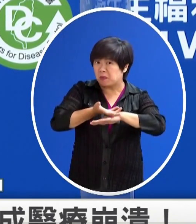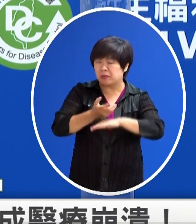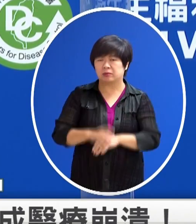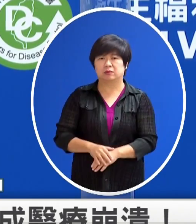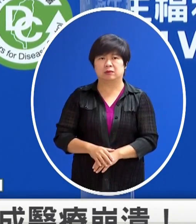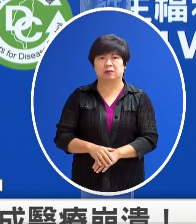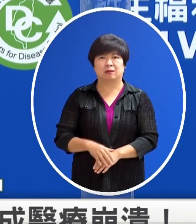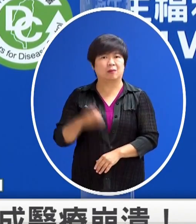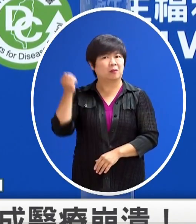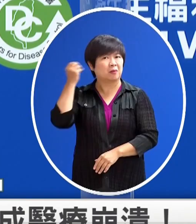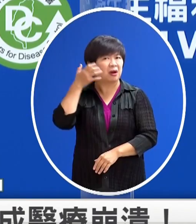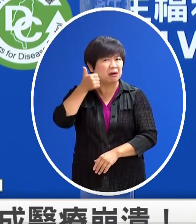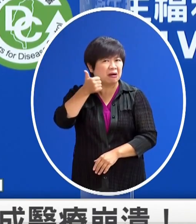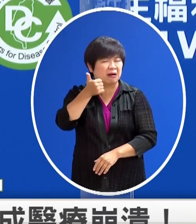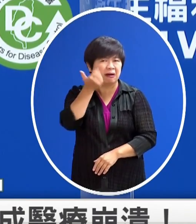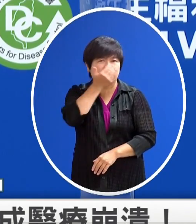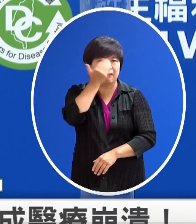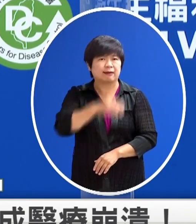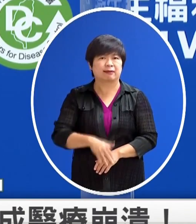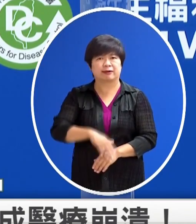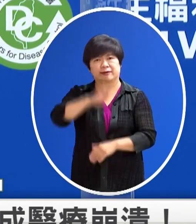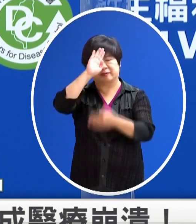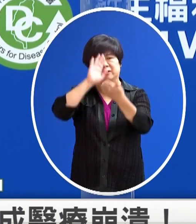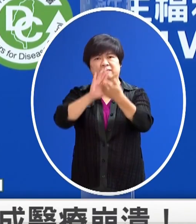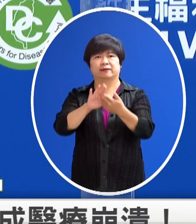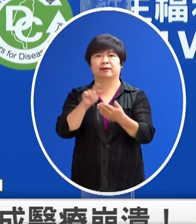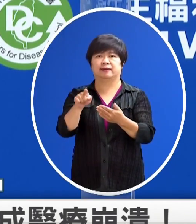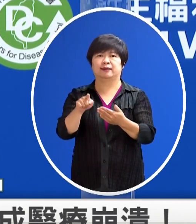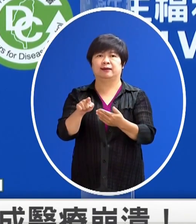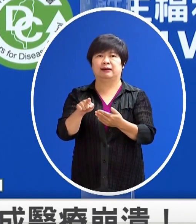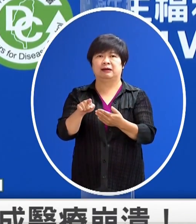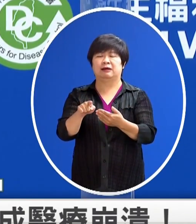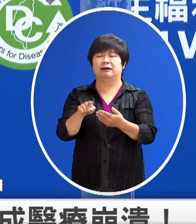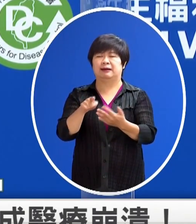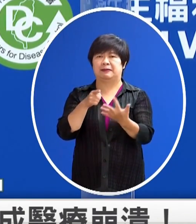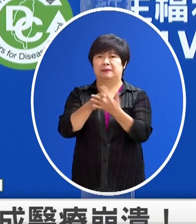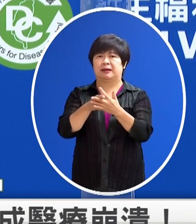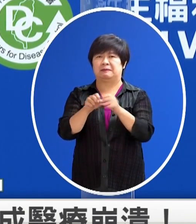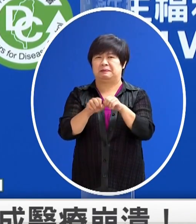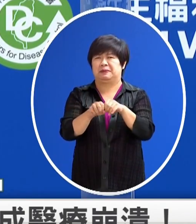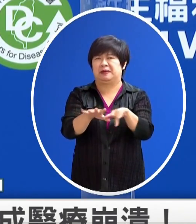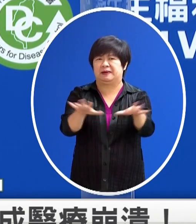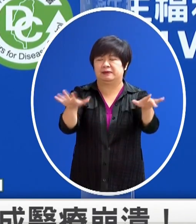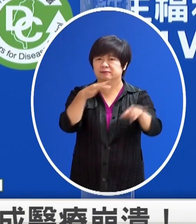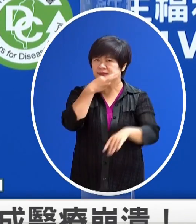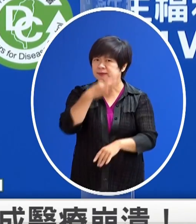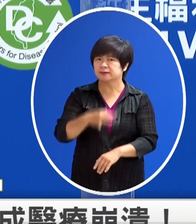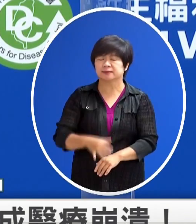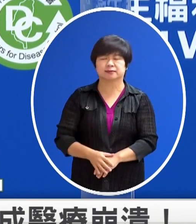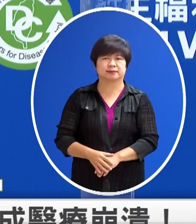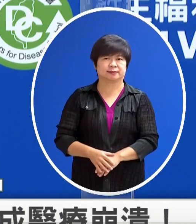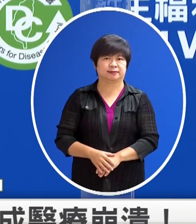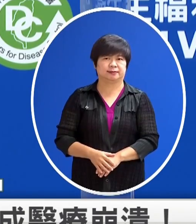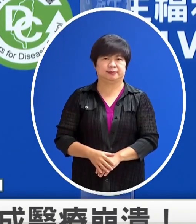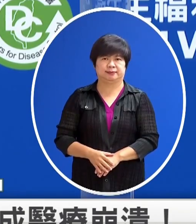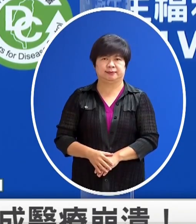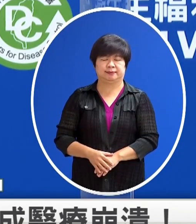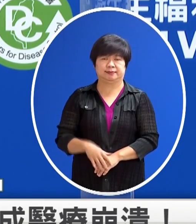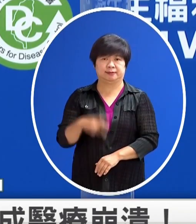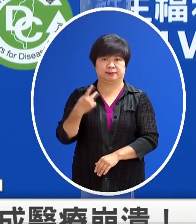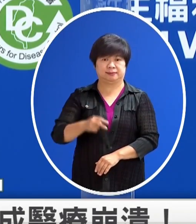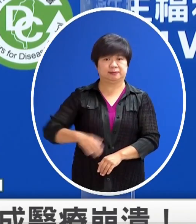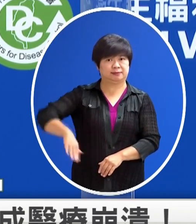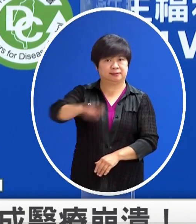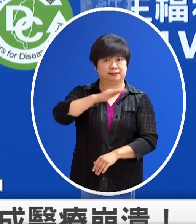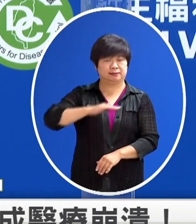了，听起来很好，可它就是一个防疫的大破口，它就是一个防疫的大破口。那第一个补筛之后，